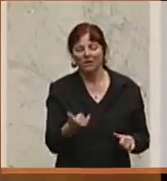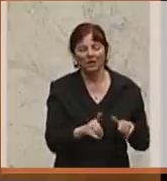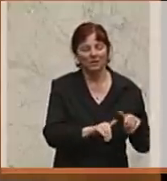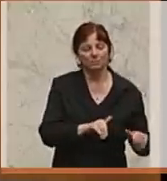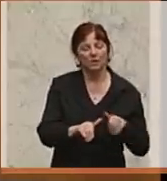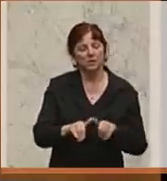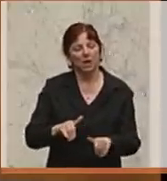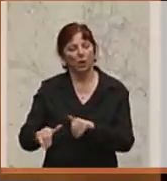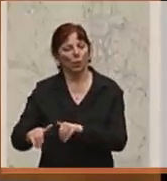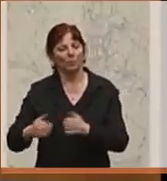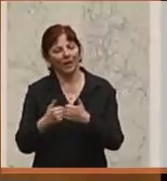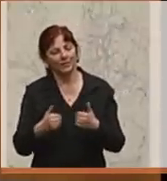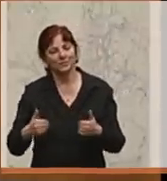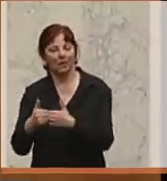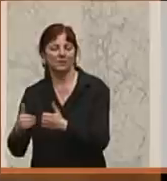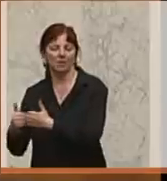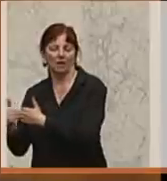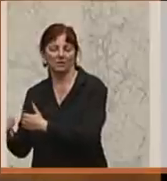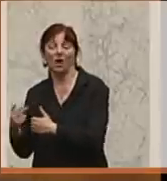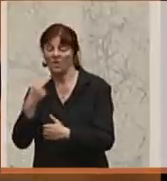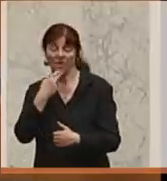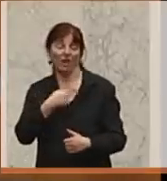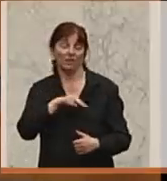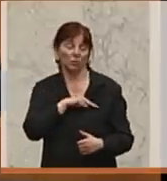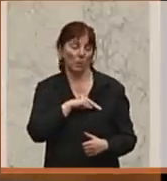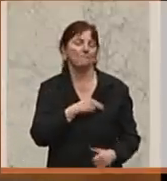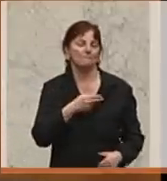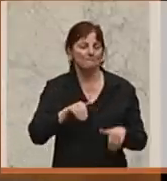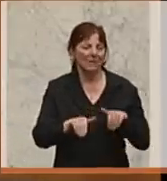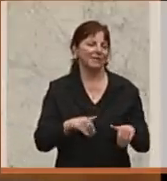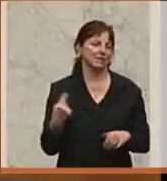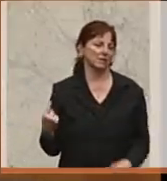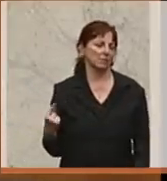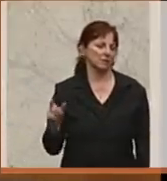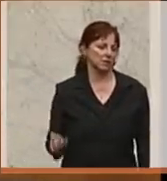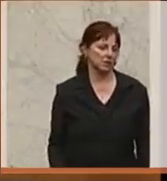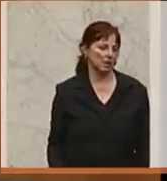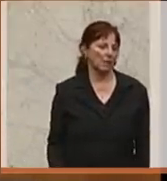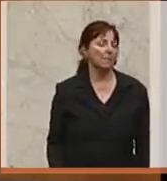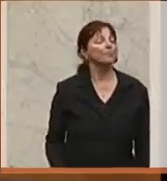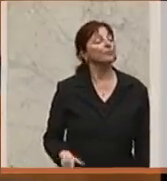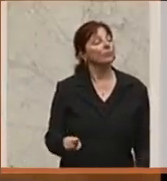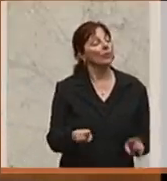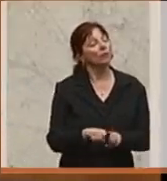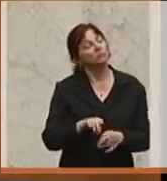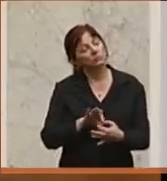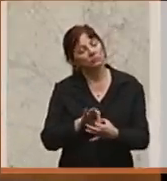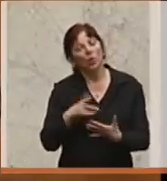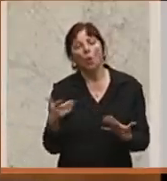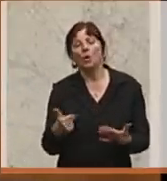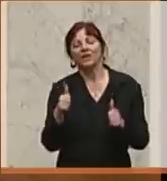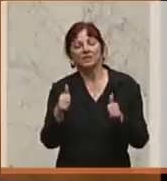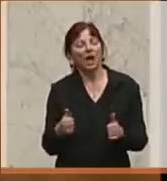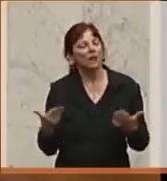gibt es in jedem einzelnen Ressort eine Ministerverantwortung. Die gilt sowohl für die Frage, ob inseriert wird, wo inseriert wird,